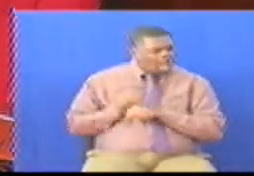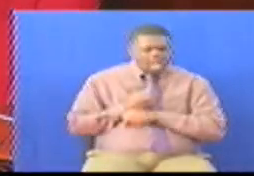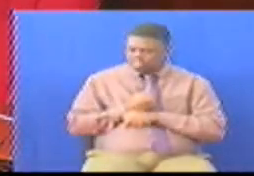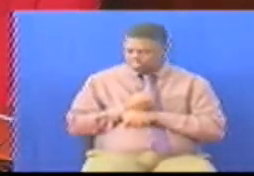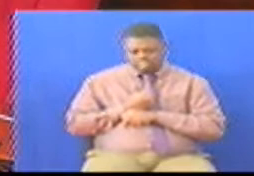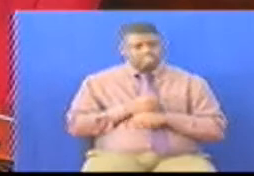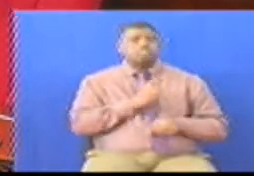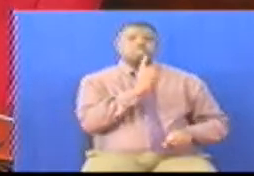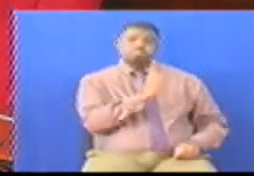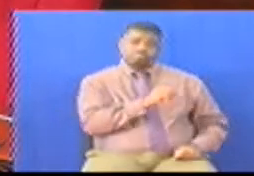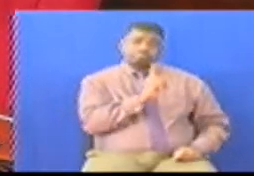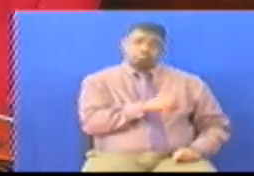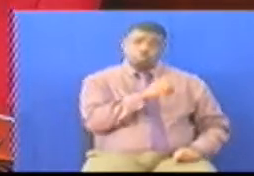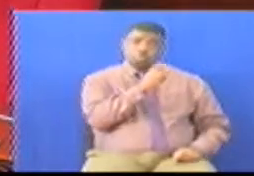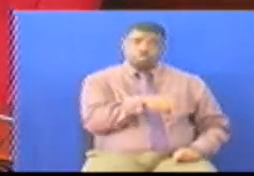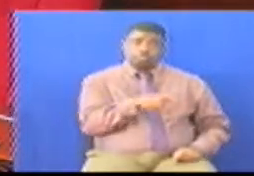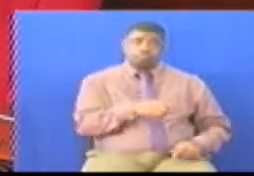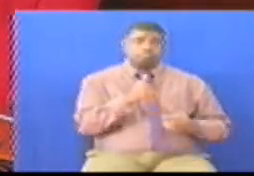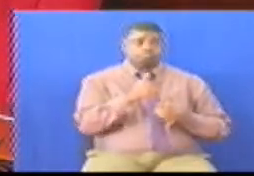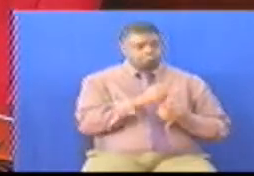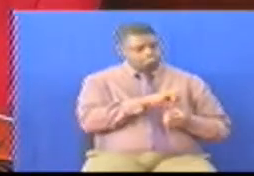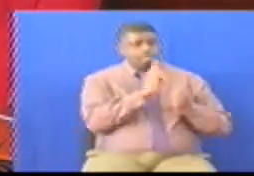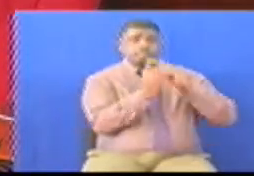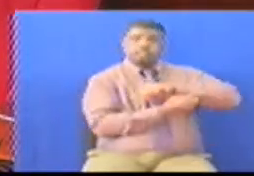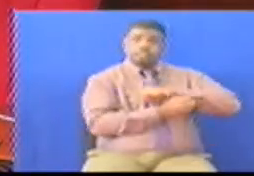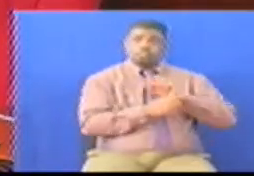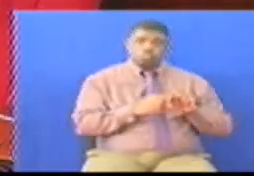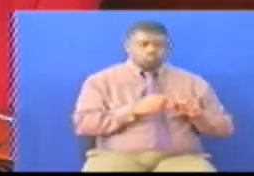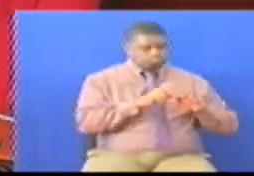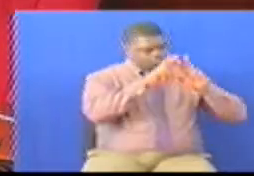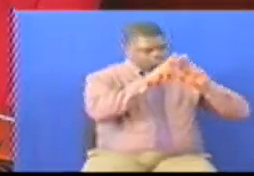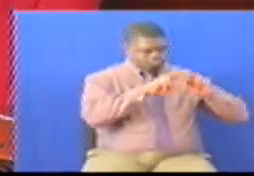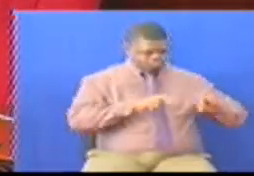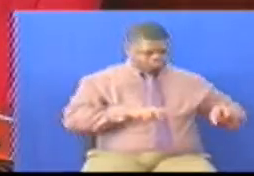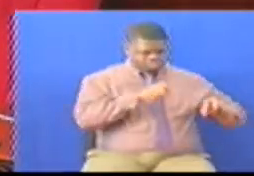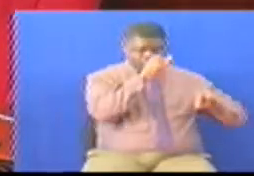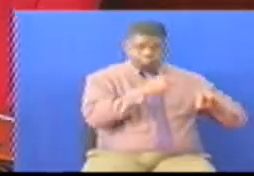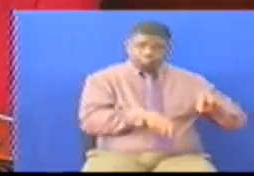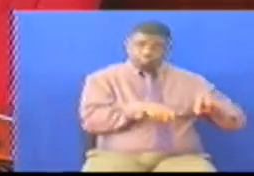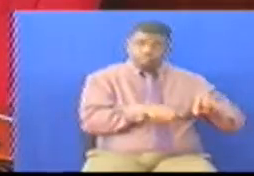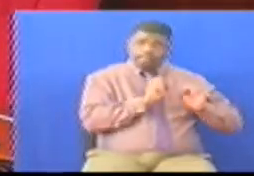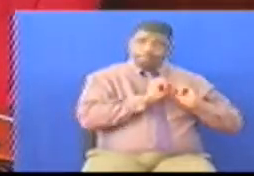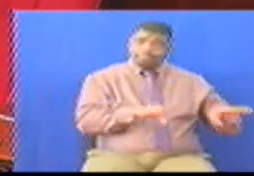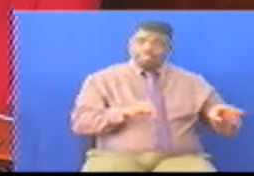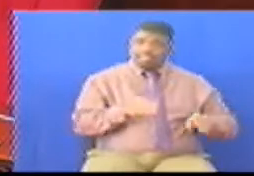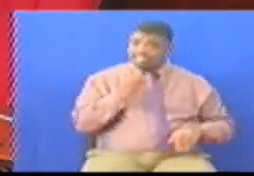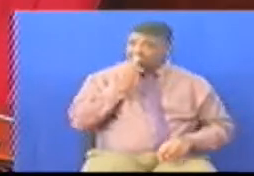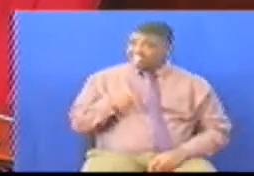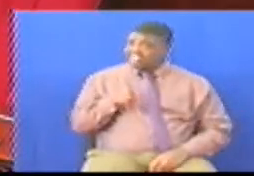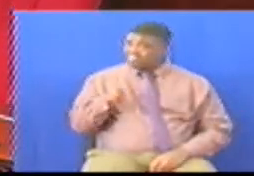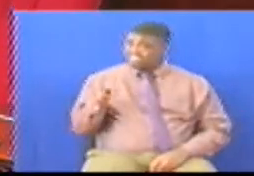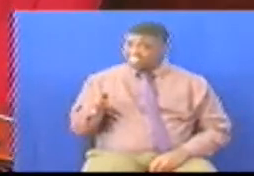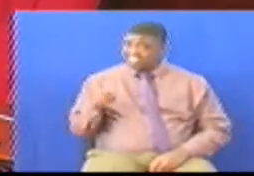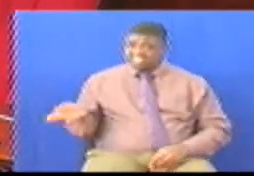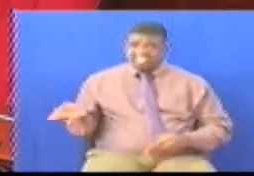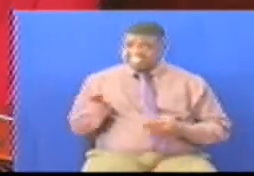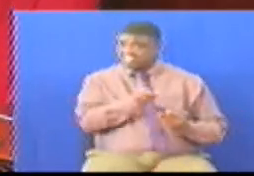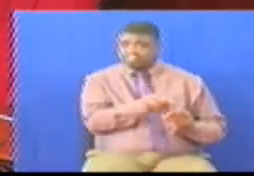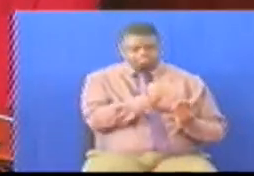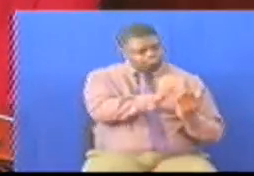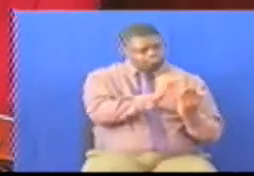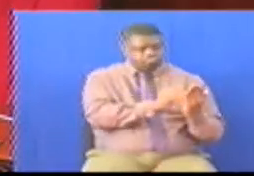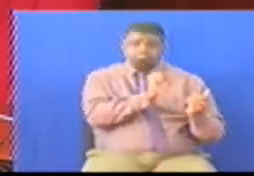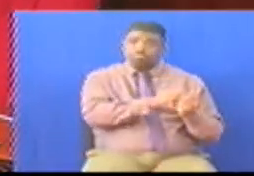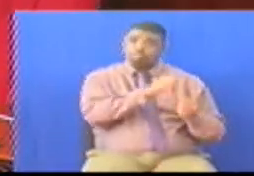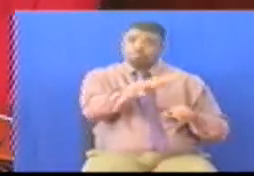Wapo ambao waliamini kwamba baada ya mabadiliko ya CAG mpya pengine taarifa hii ingekuwa isingeonyesha mambo mengi.